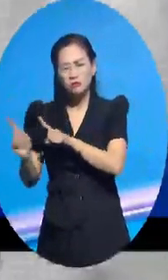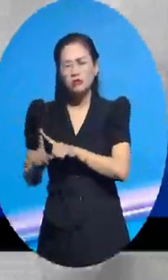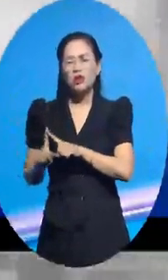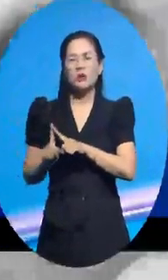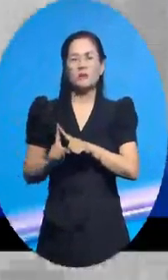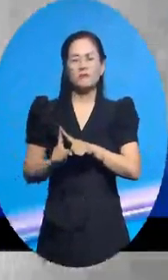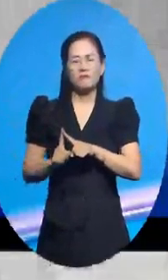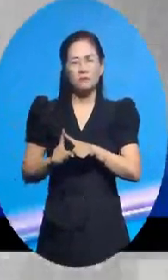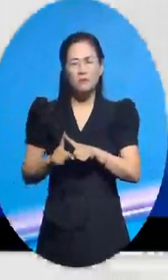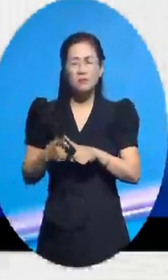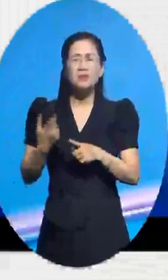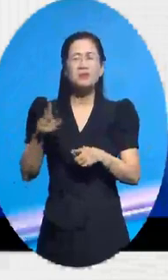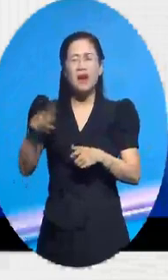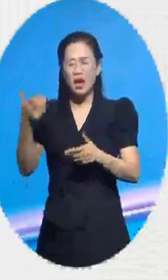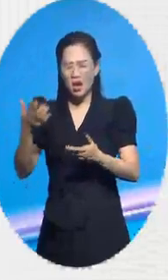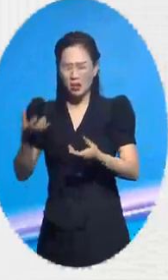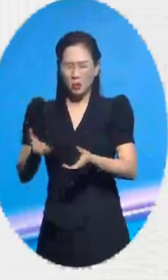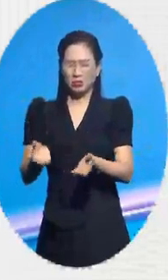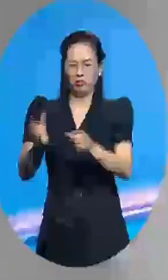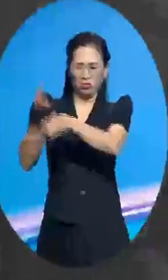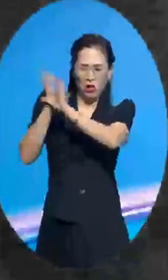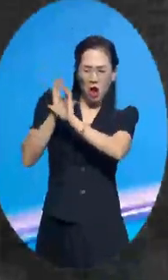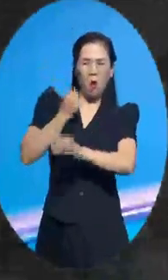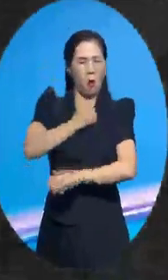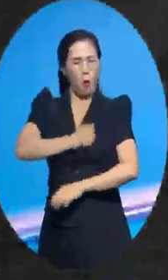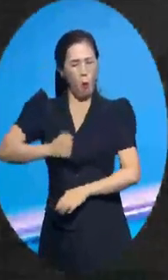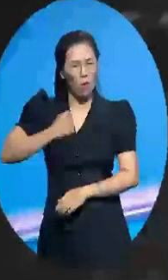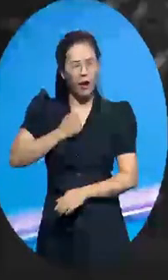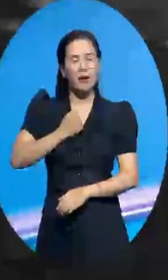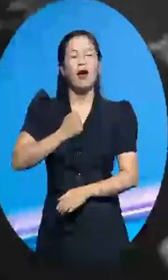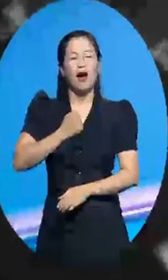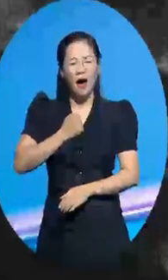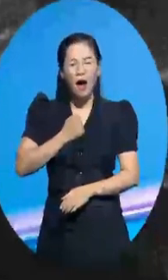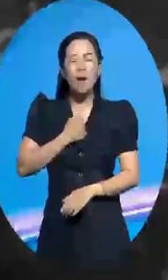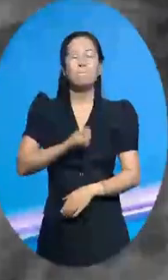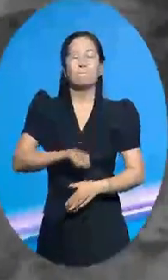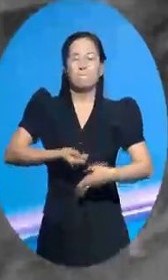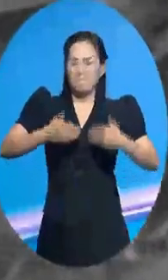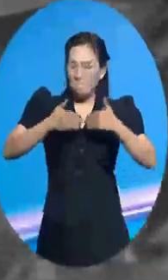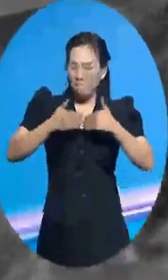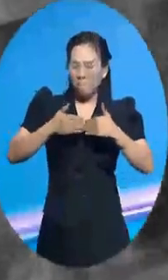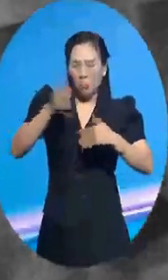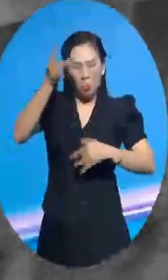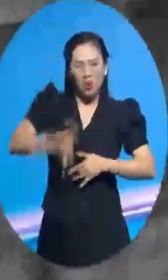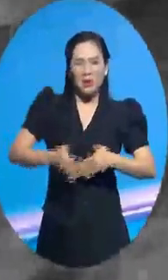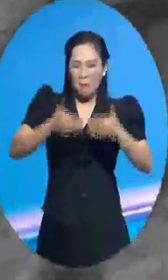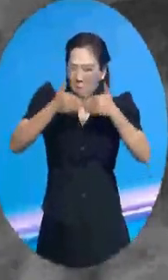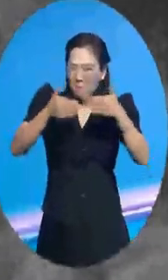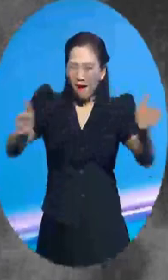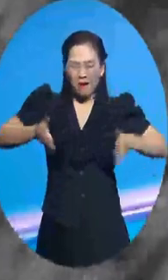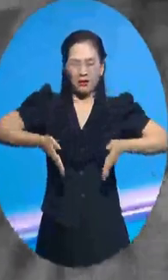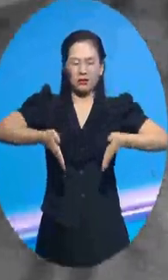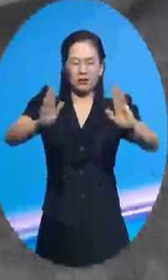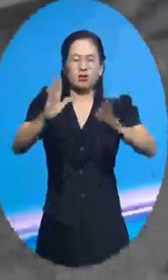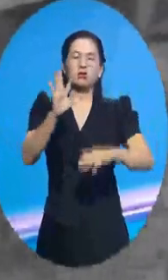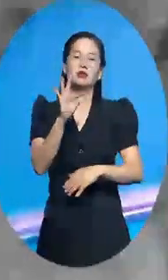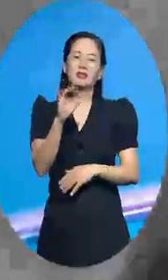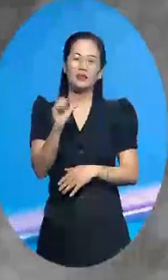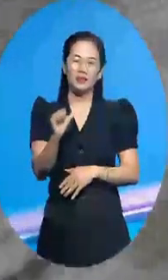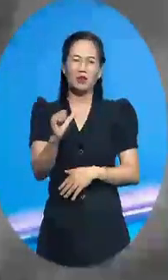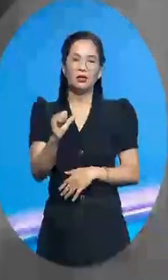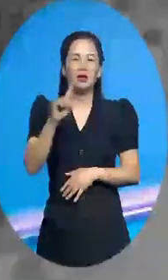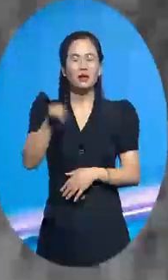định tổ chức tuyến giao liên vận tải quân sự trên bộ và trên biển. Sau một thời gian gấp rút chuẩn bị, ngày 19 tháng 5